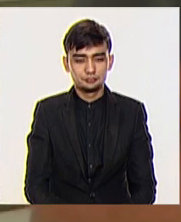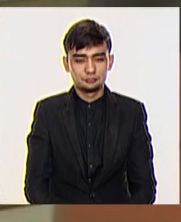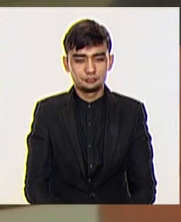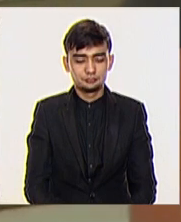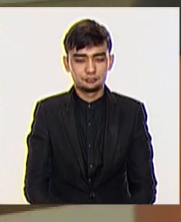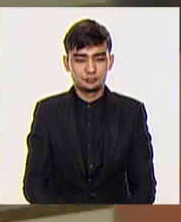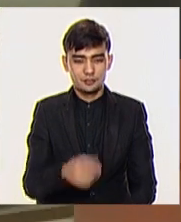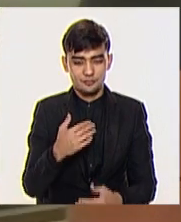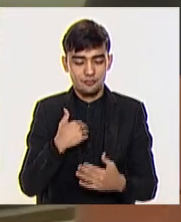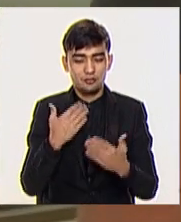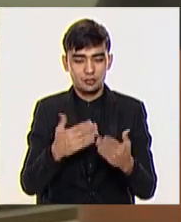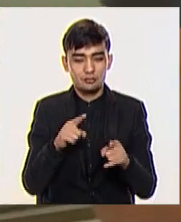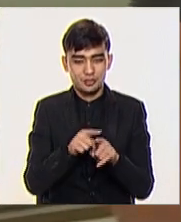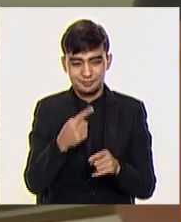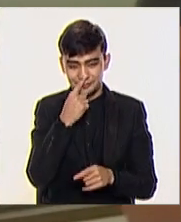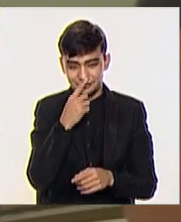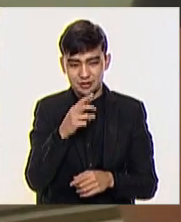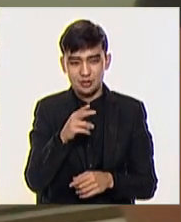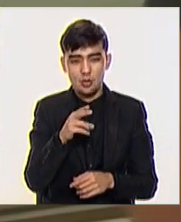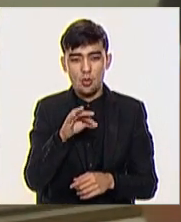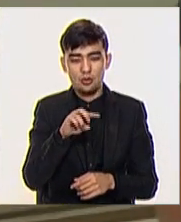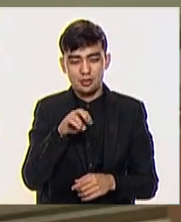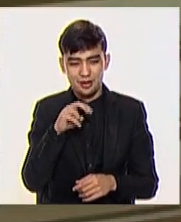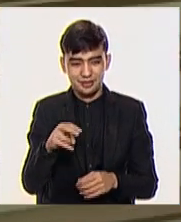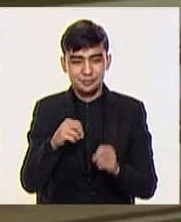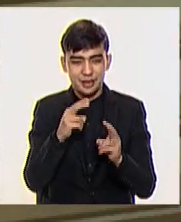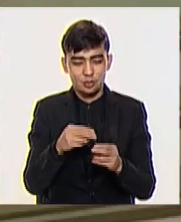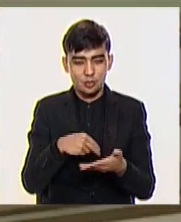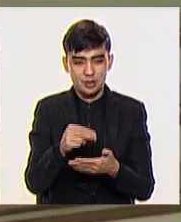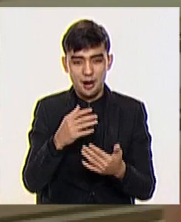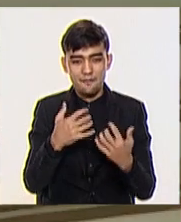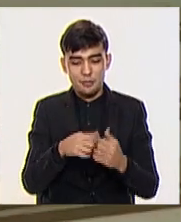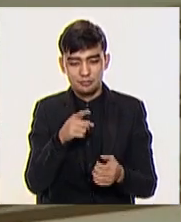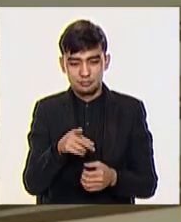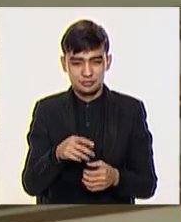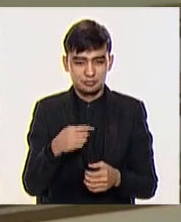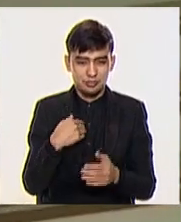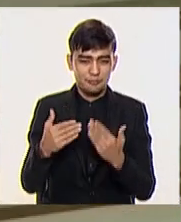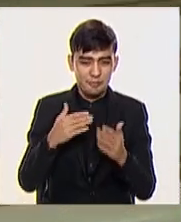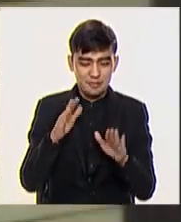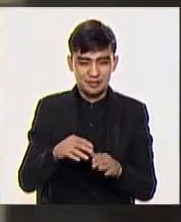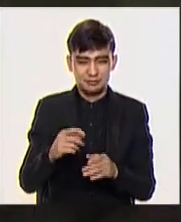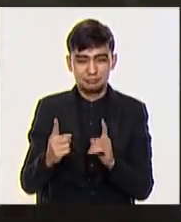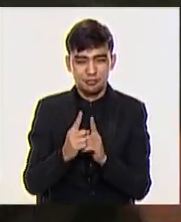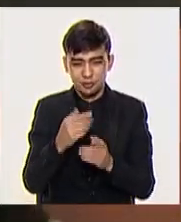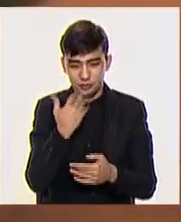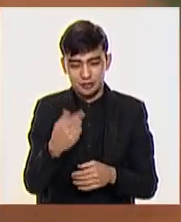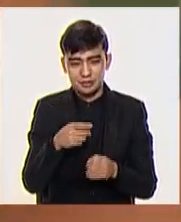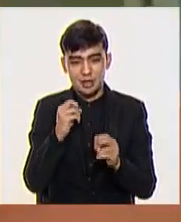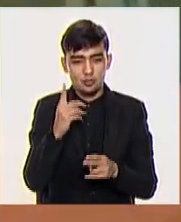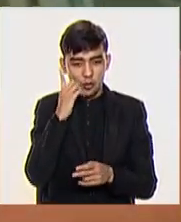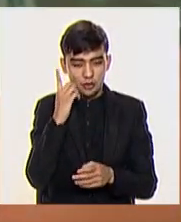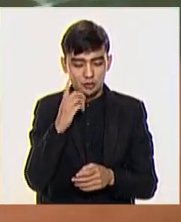online. Міне, мен жаңа ғана коронавирусқа арналған онлайн сынама сатып алдым. Автоматты, ешқандай қатынасыз. Ол үшін бар болғаны